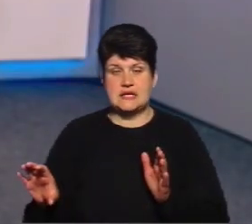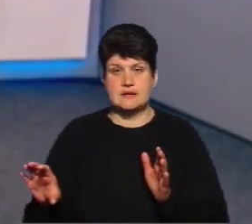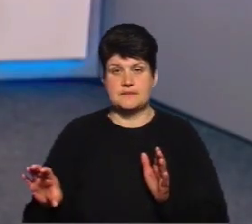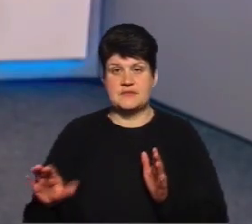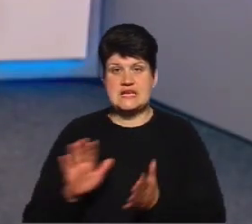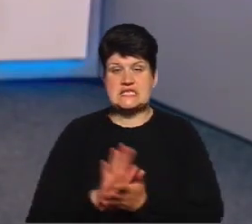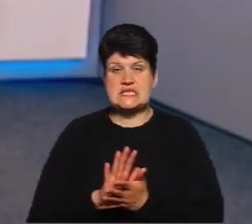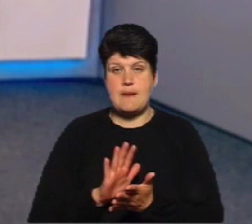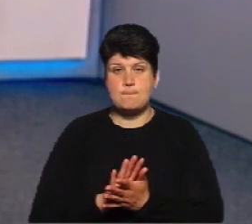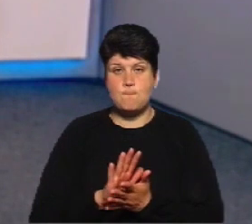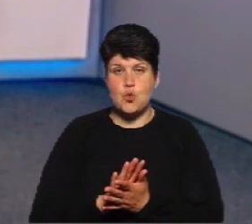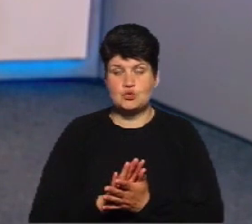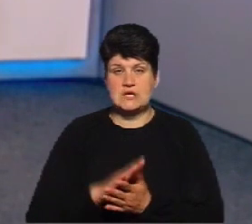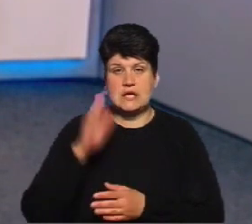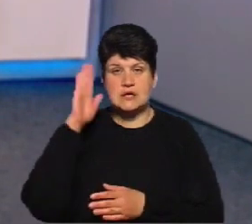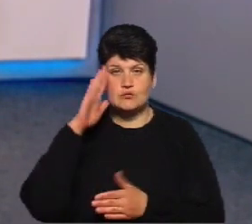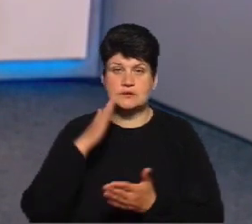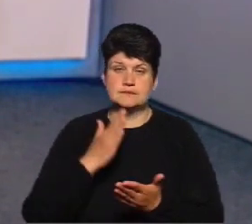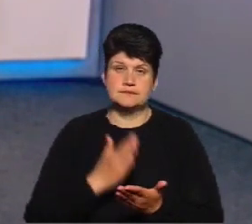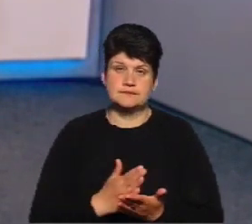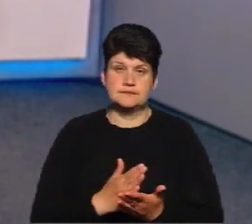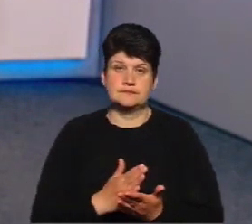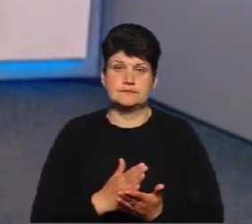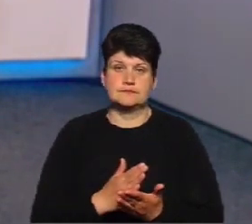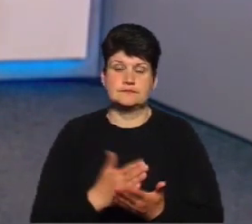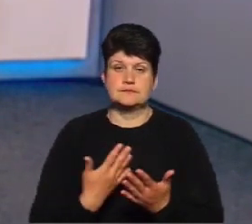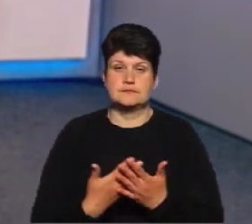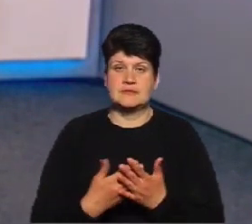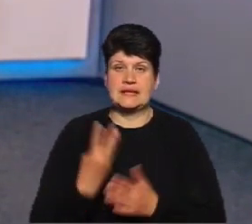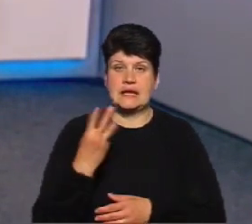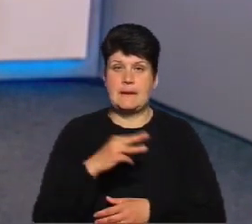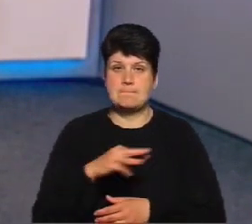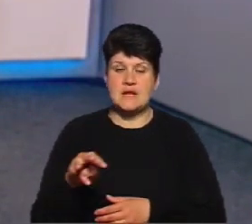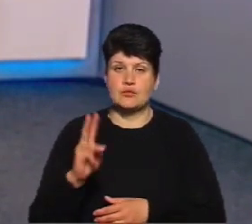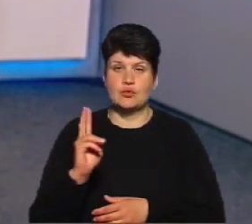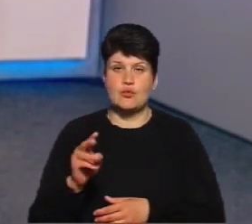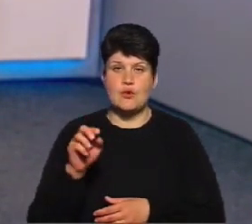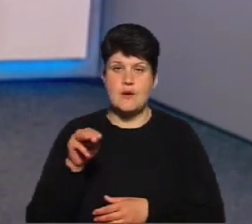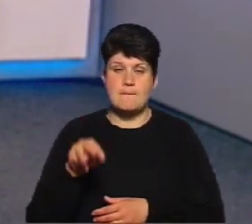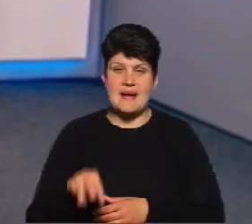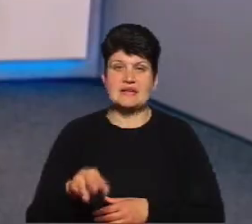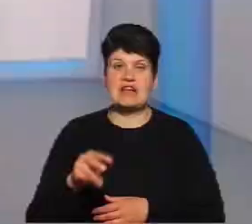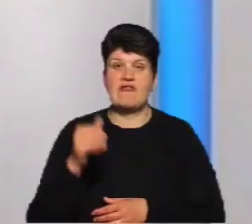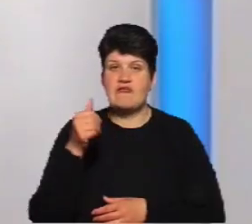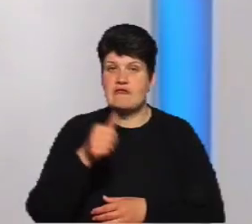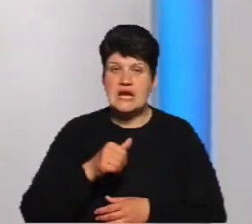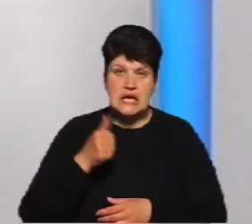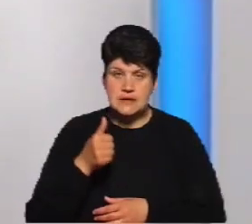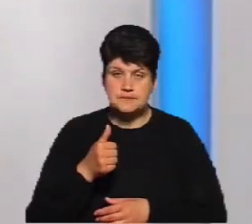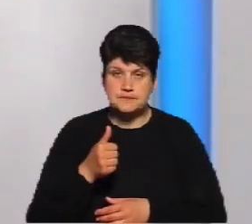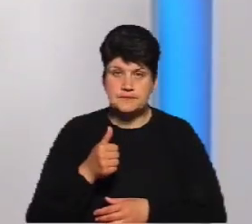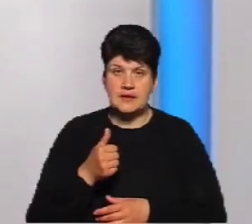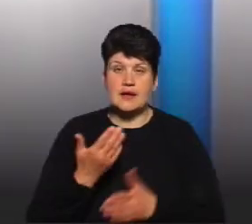забруднених вод сягає майже 3 мільйонів кубометрів в рік. Якщо по